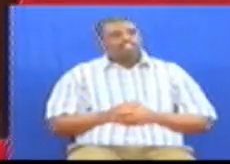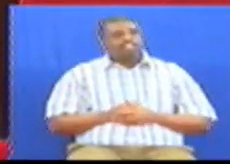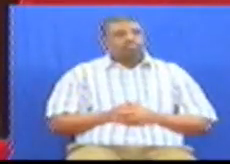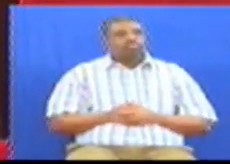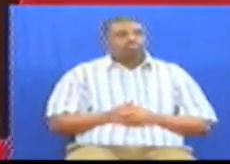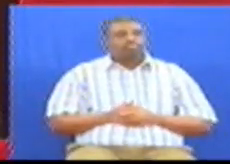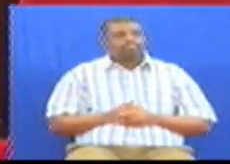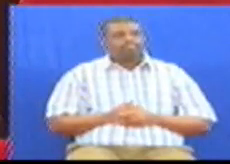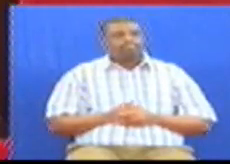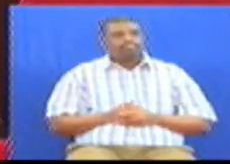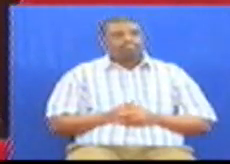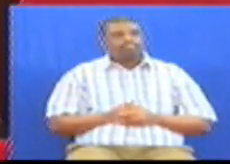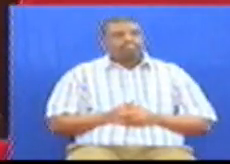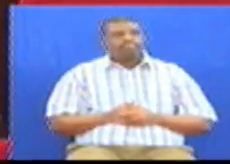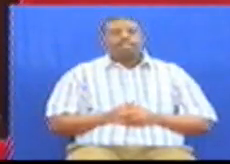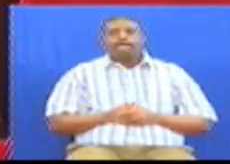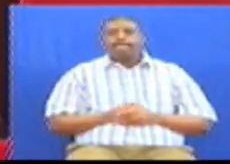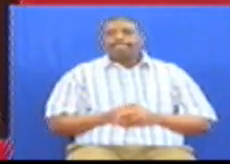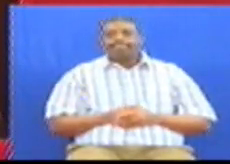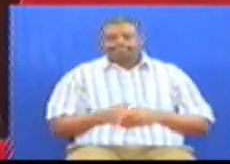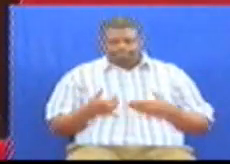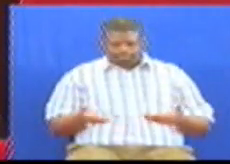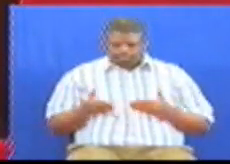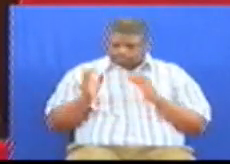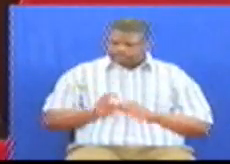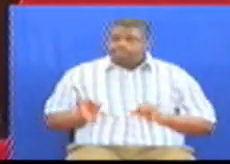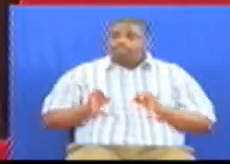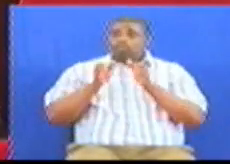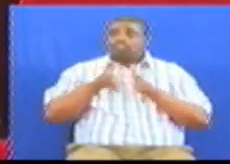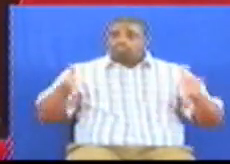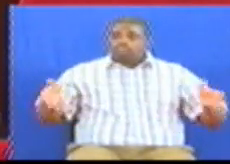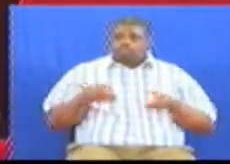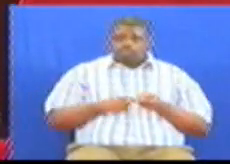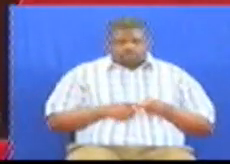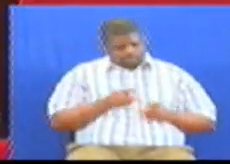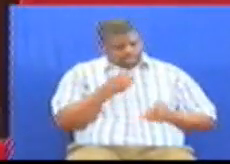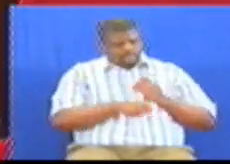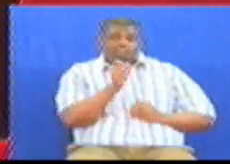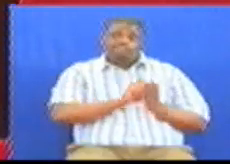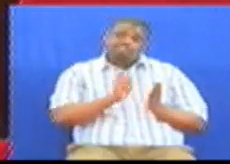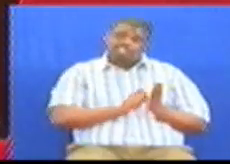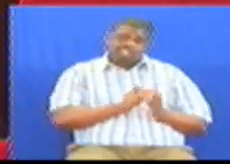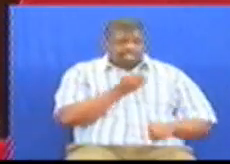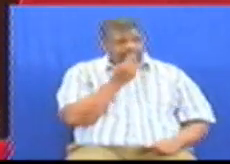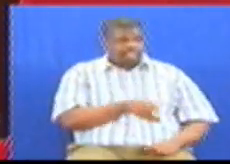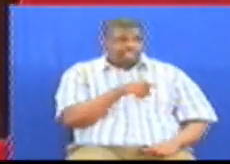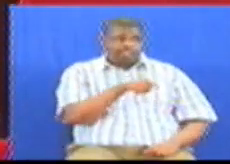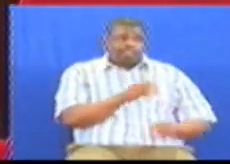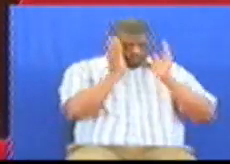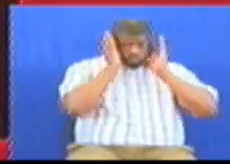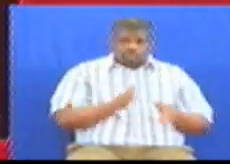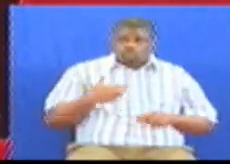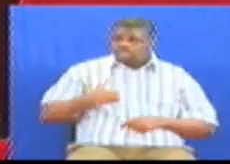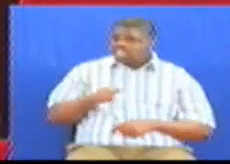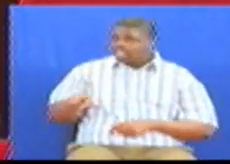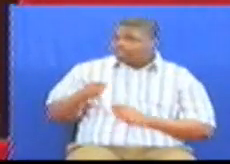ambayo imewasilishwa juzi na CAG, kuna maboresho makubwa sana. Hata ofisi, hata taarifa ya Mheshimiwa Waziri hapa